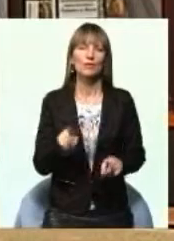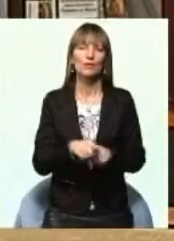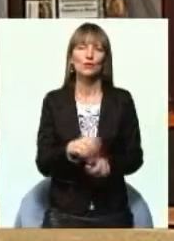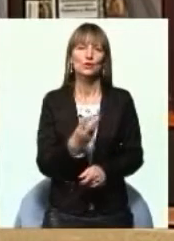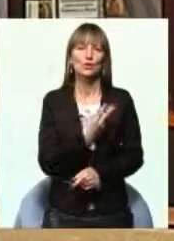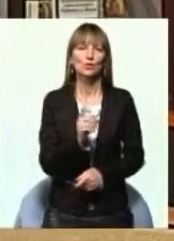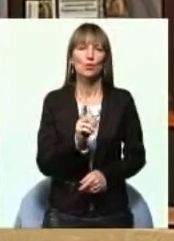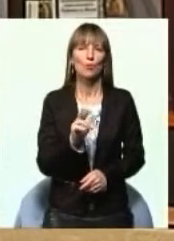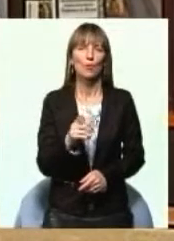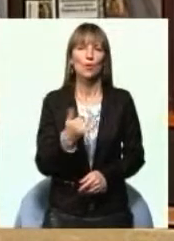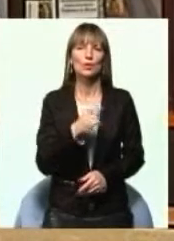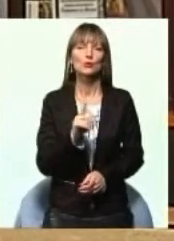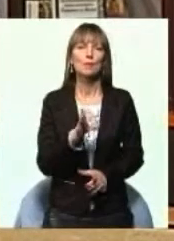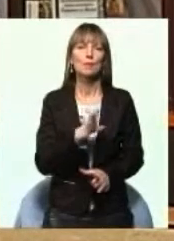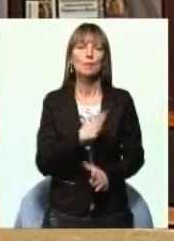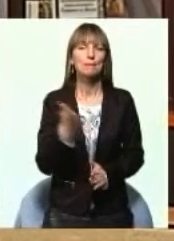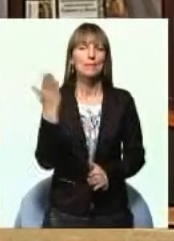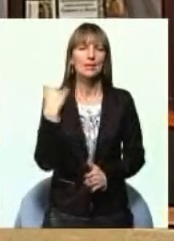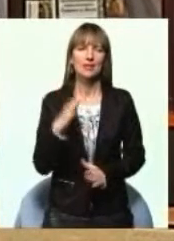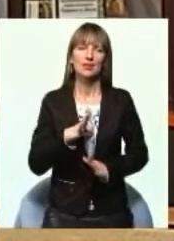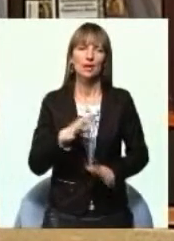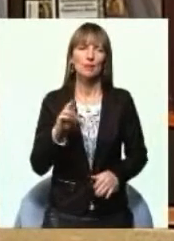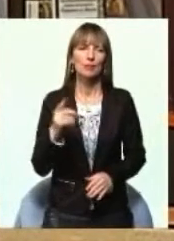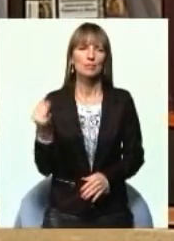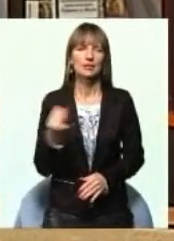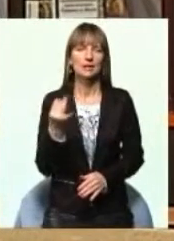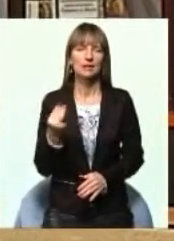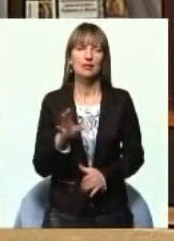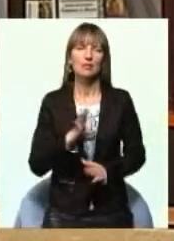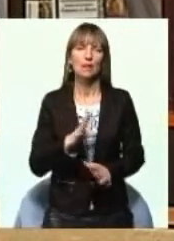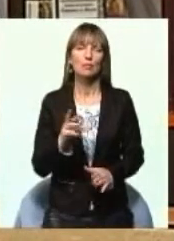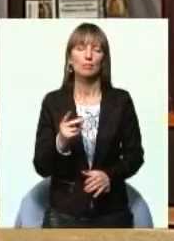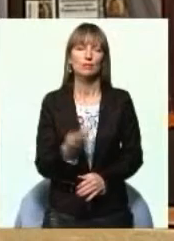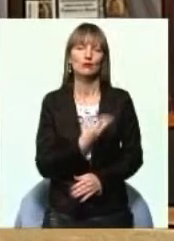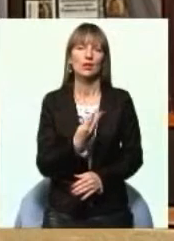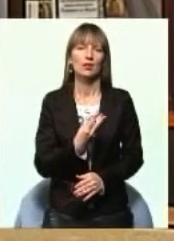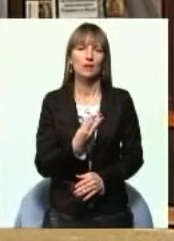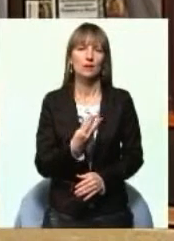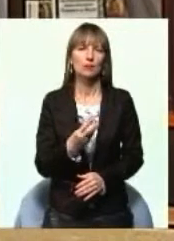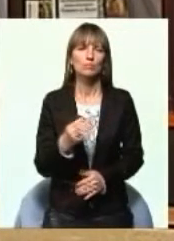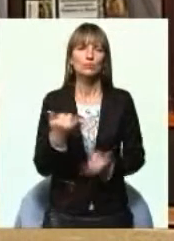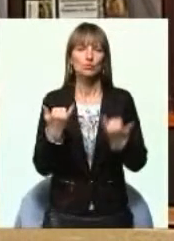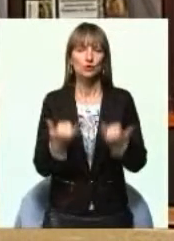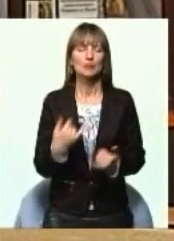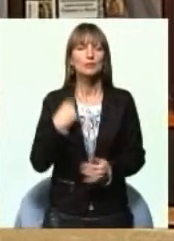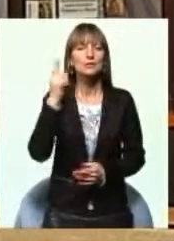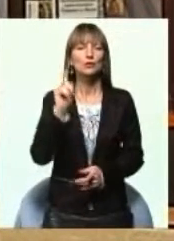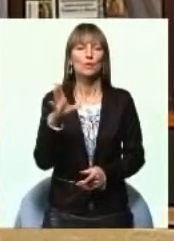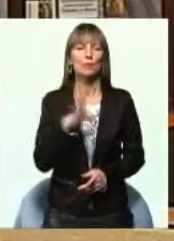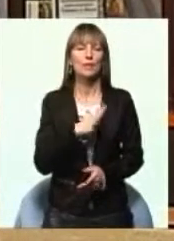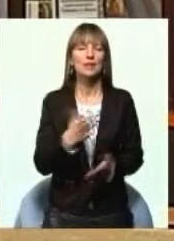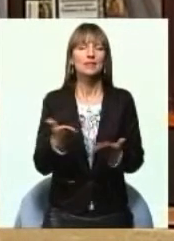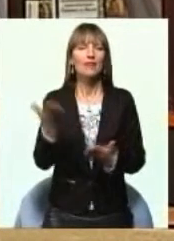узнати щось. То, что было, не было бы интереса, не было бы мотивации, потому что мы сейчас узнаем то, что было давным-давно.